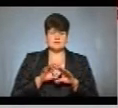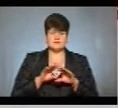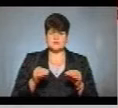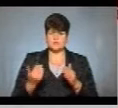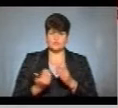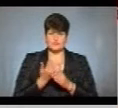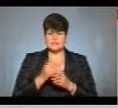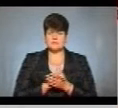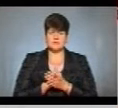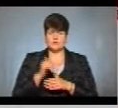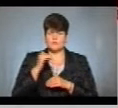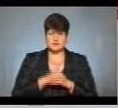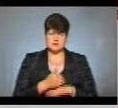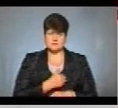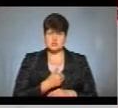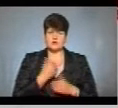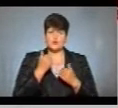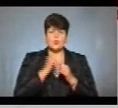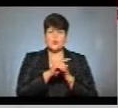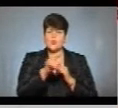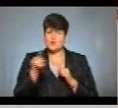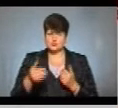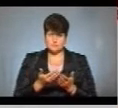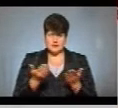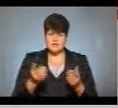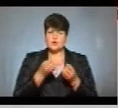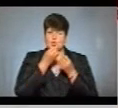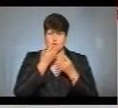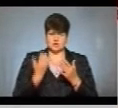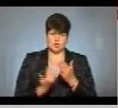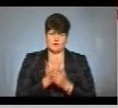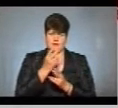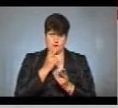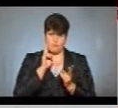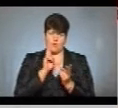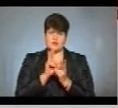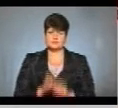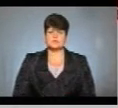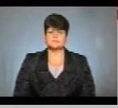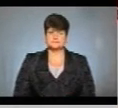новини. Мирного вечора бажаю кожному із нас і лише хороших новин. Побачимось.